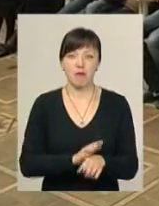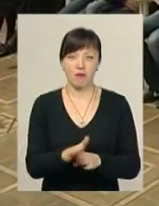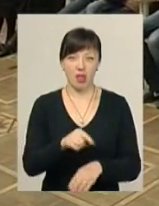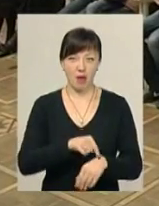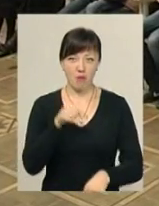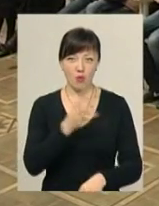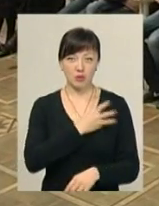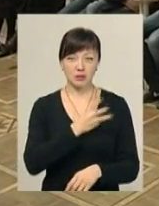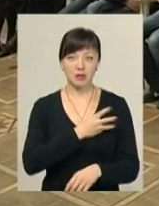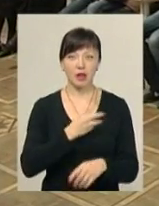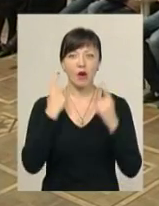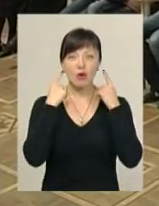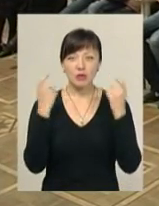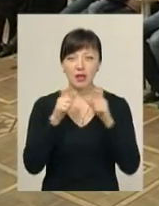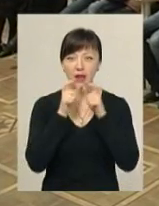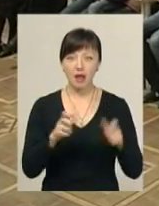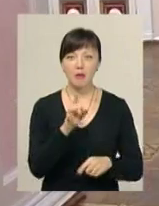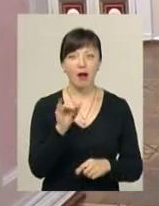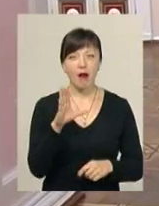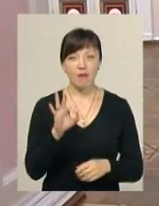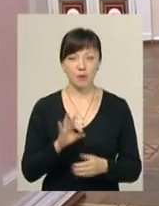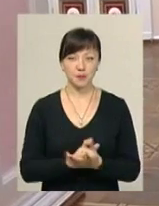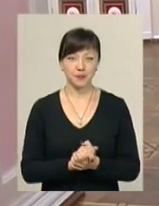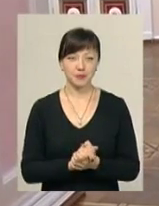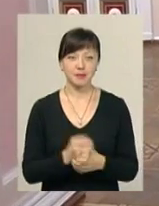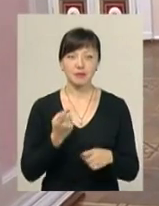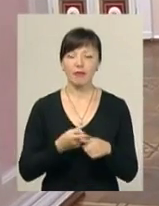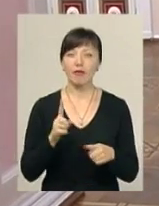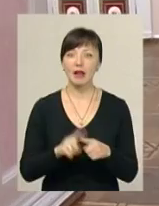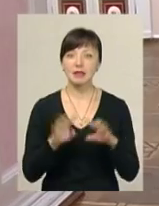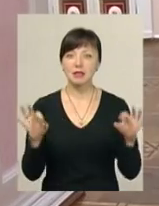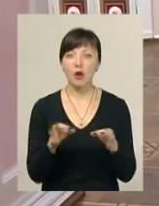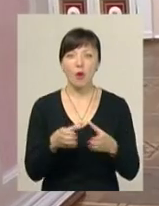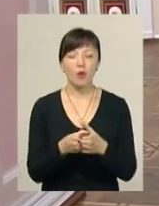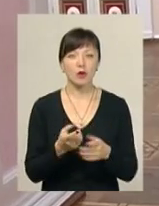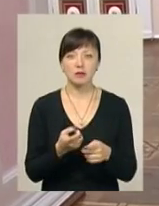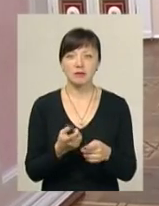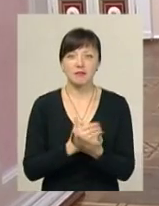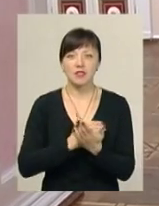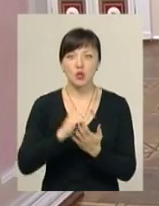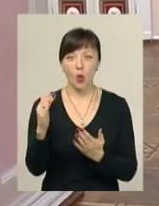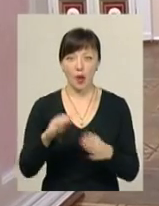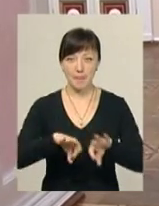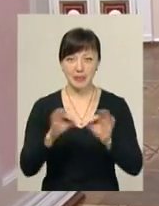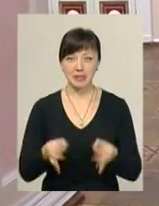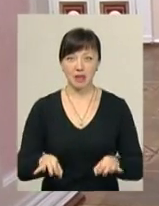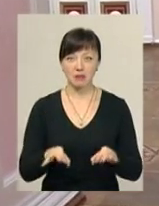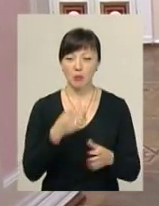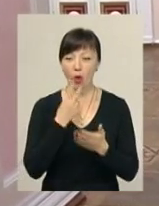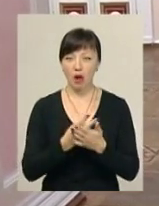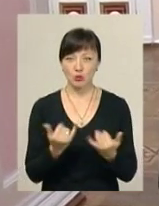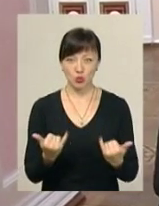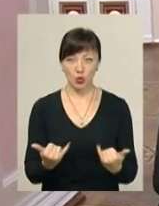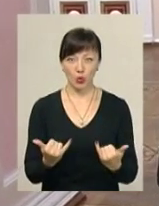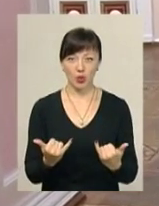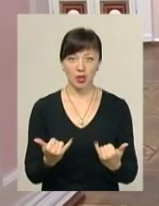виступу лунали гучні оплески і крики «Браво!». Цей хор – це високе мистецтво показує